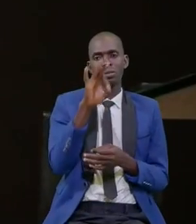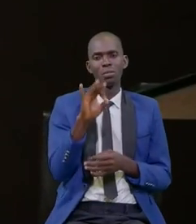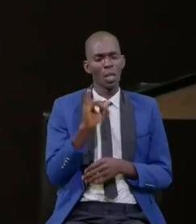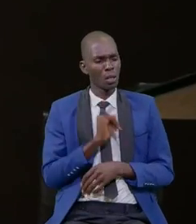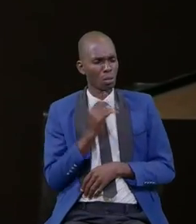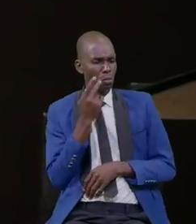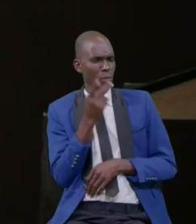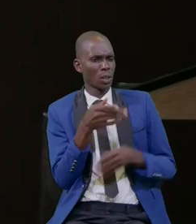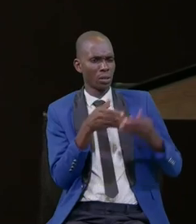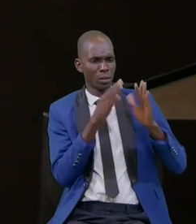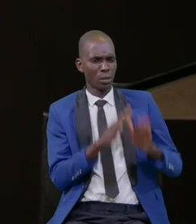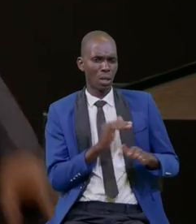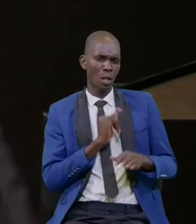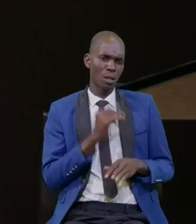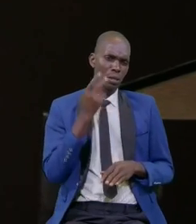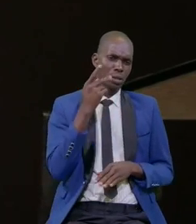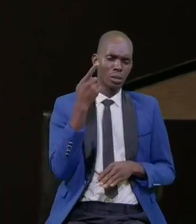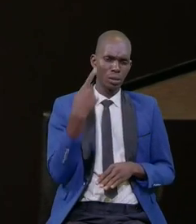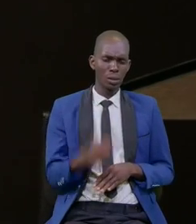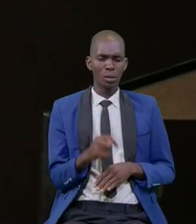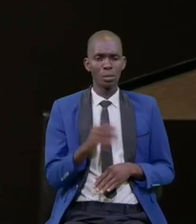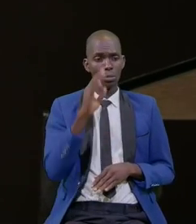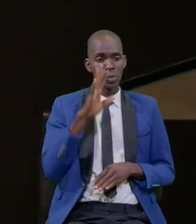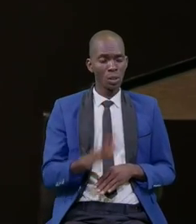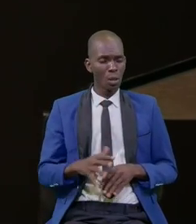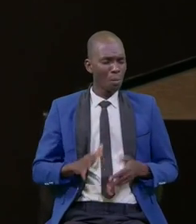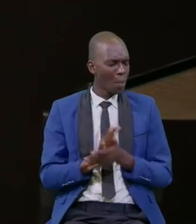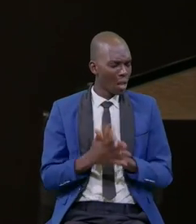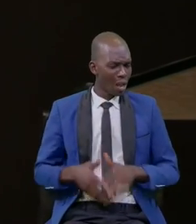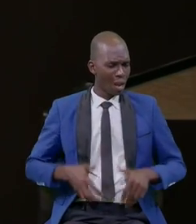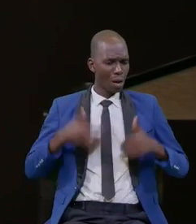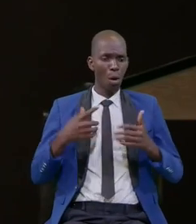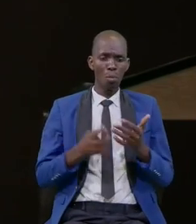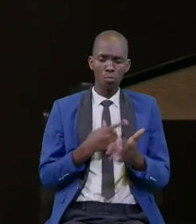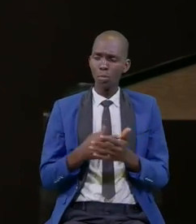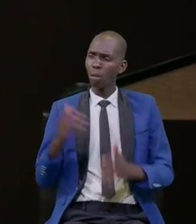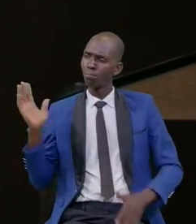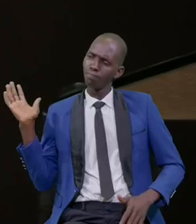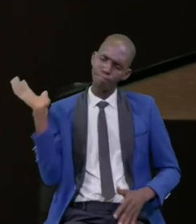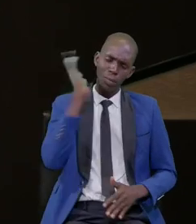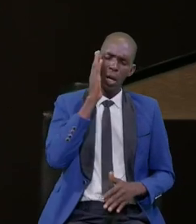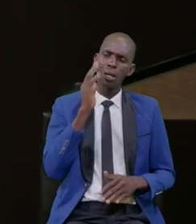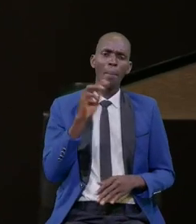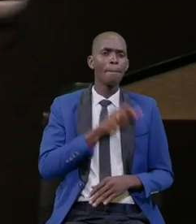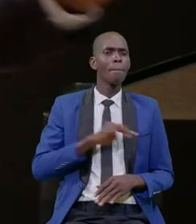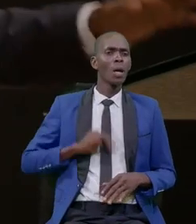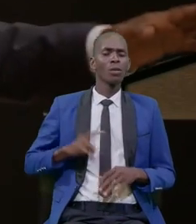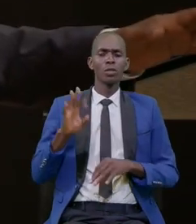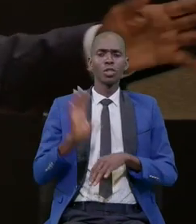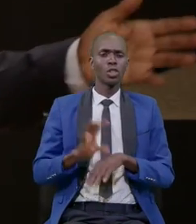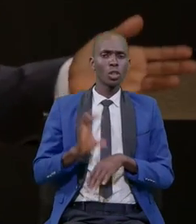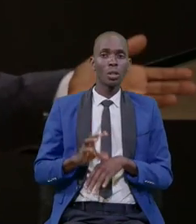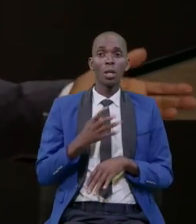Vois le dirigeant là, vois le prédicateur. Il se fâche et puis a giflé les membres de l'église. L'esprit là